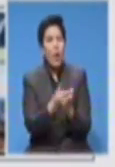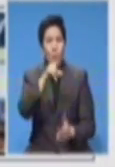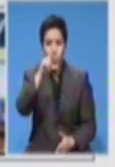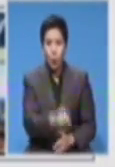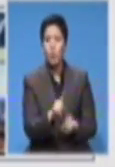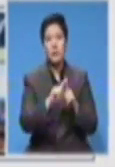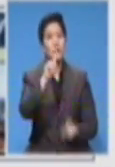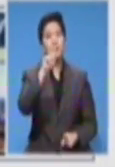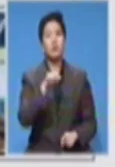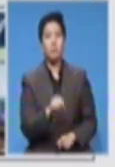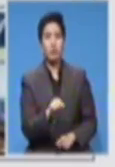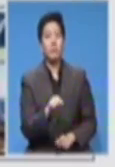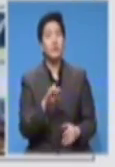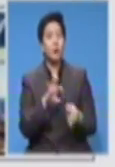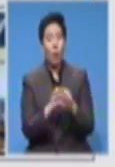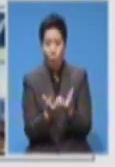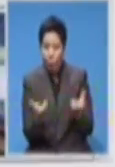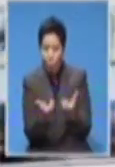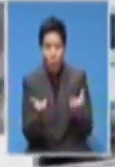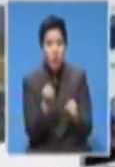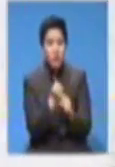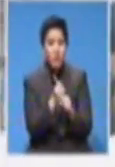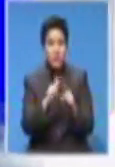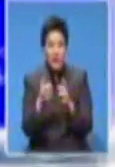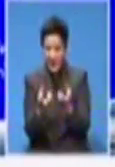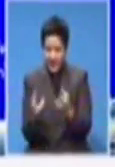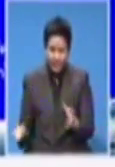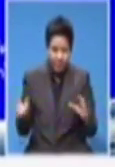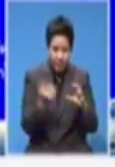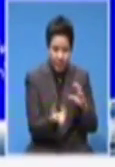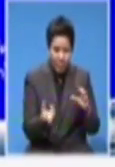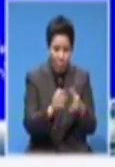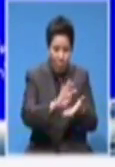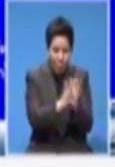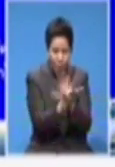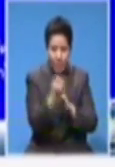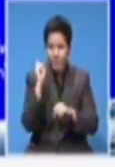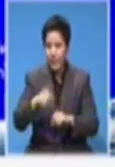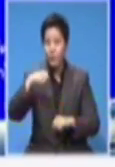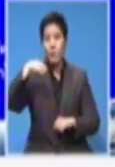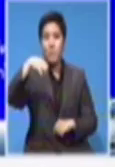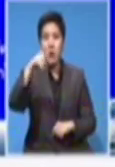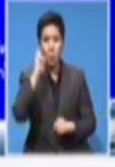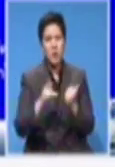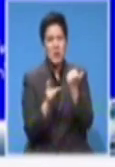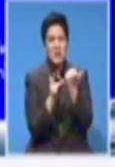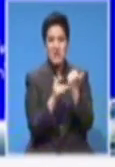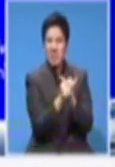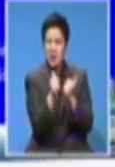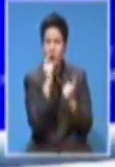ทุนในเรื่องของวัสดุที่จะใช้นะครับคือถ่านหินเพียงแต่ว่าเราต้องหาเทคโนโลยีโรงงานที่ทันสมัยที่ขจั